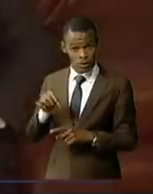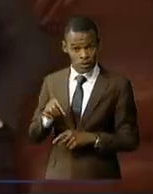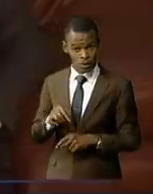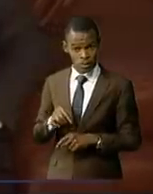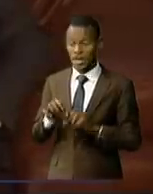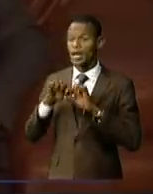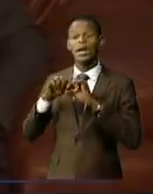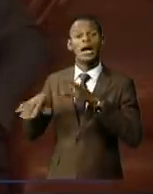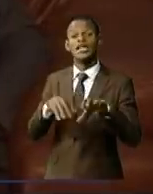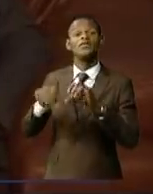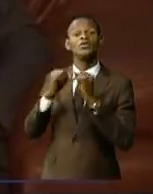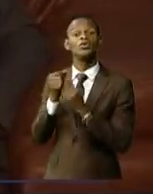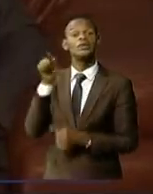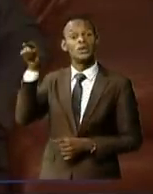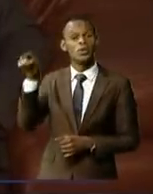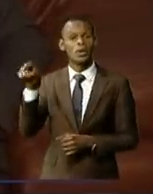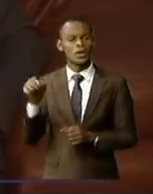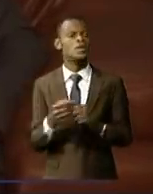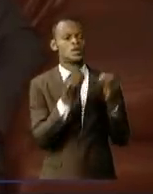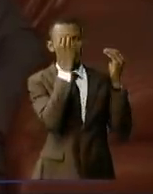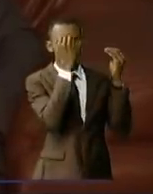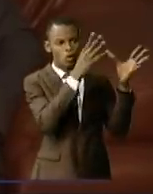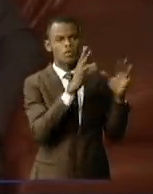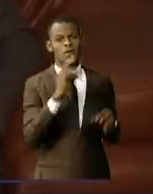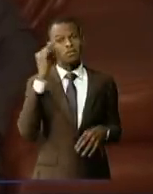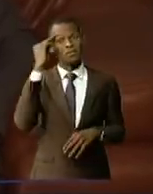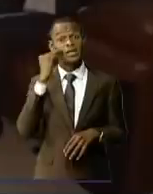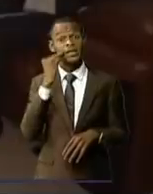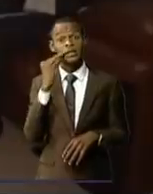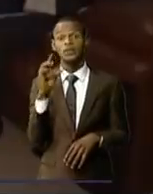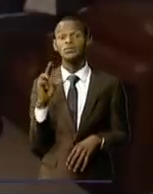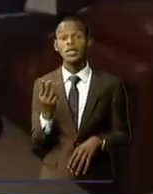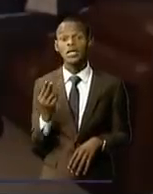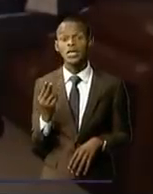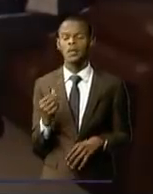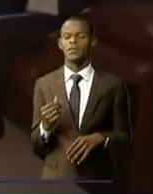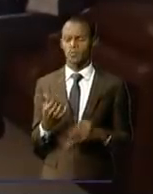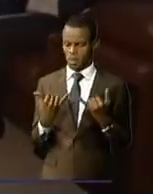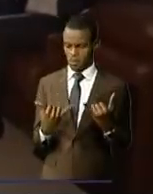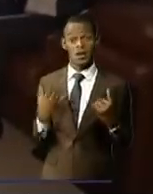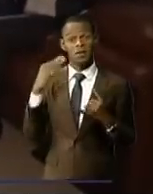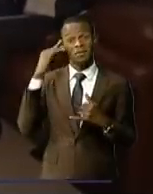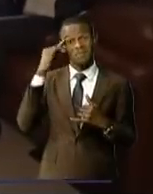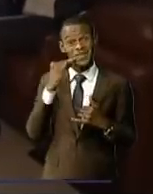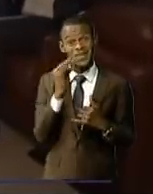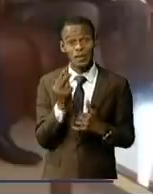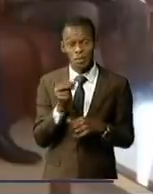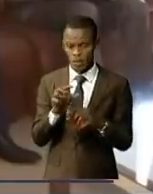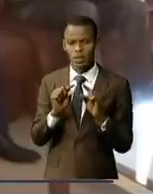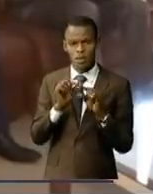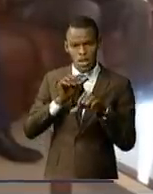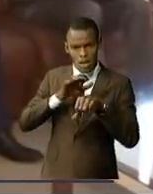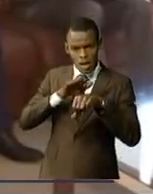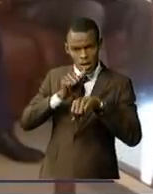faire part de sa décision de suspendre les travaux des exploitations minières dans le territoire de Bassoko. Des